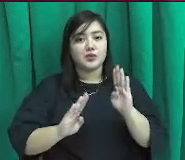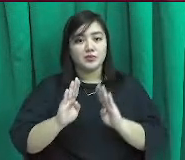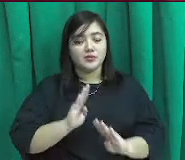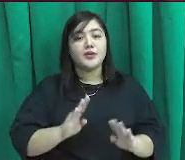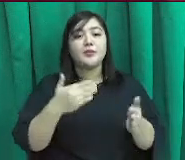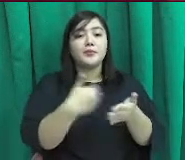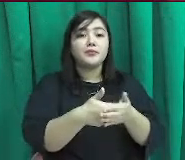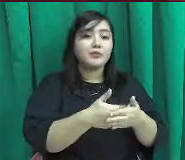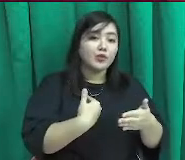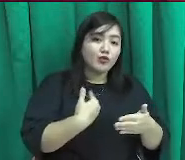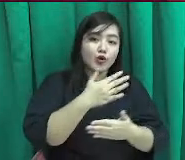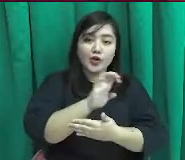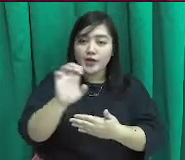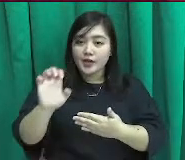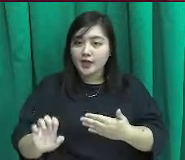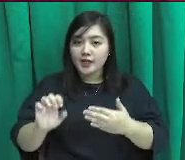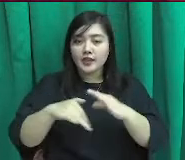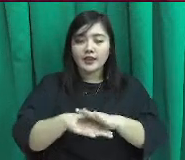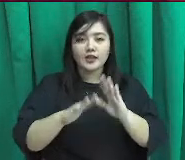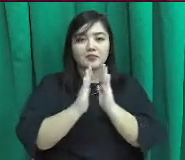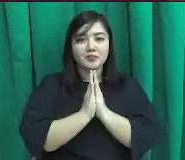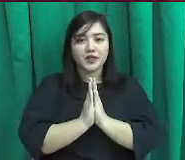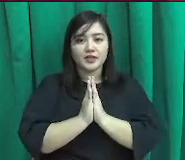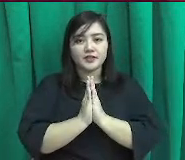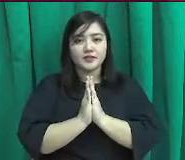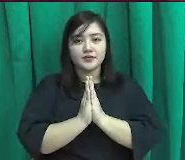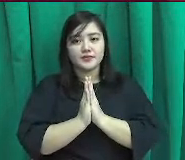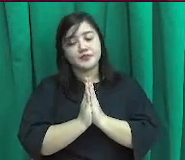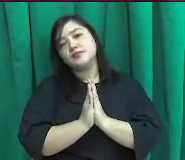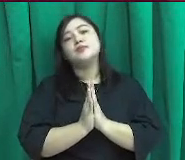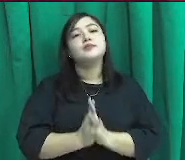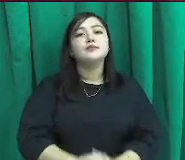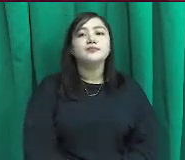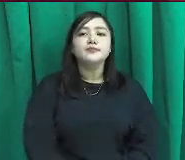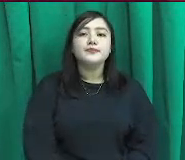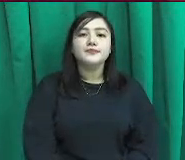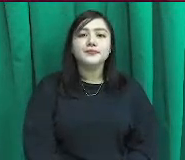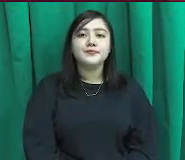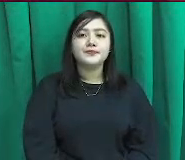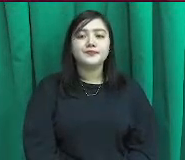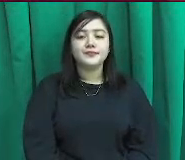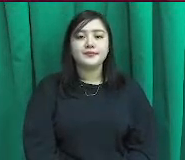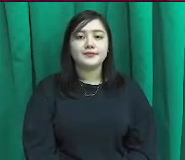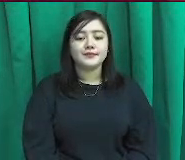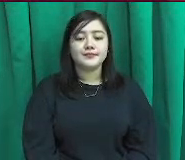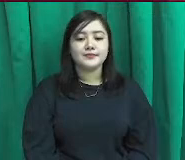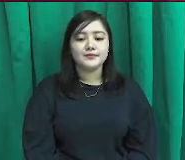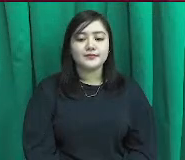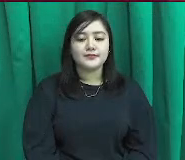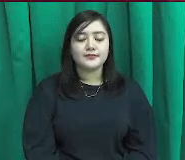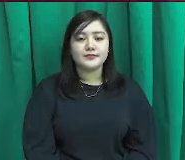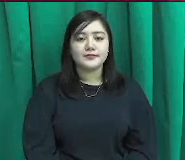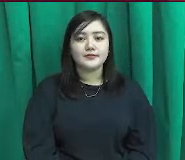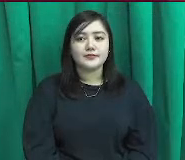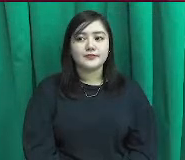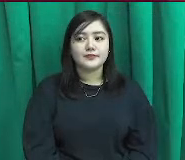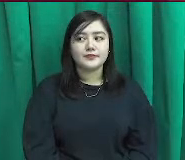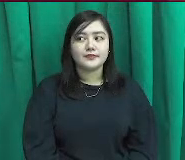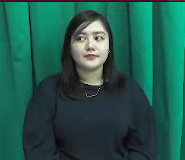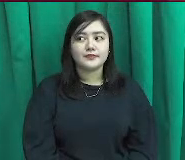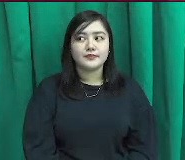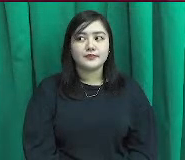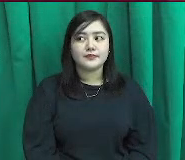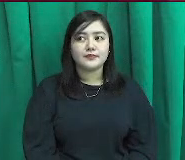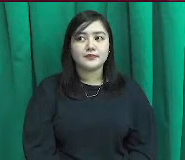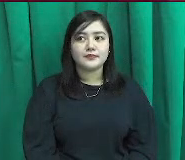kanila? Paano niyo kumbaga naiaayos yung hindi pagkakaunawaan? Mm-hmm. Babalik, sir. Walang iba, sir,